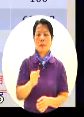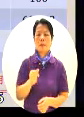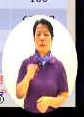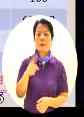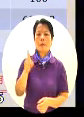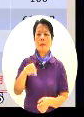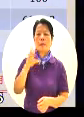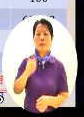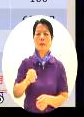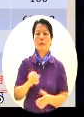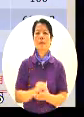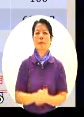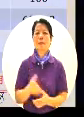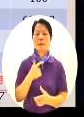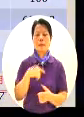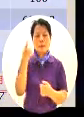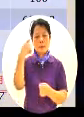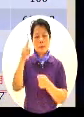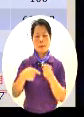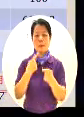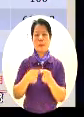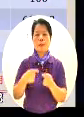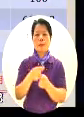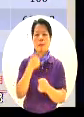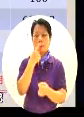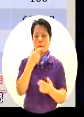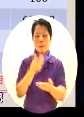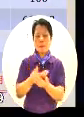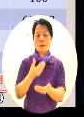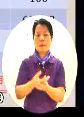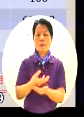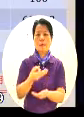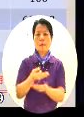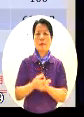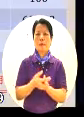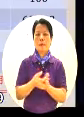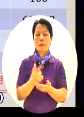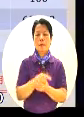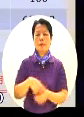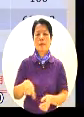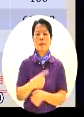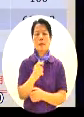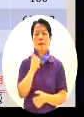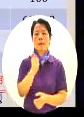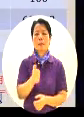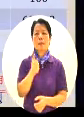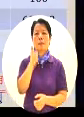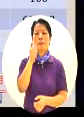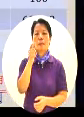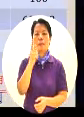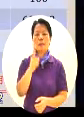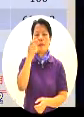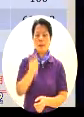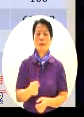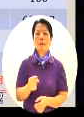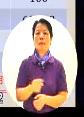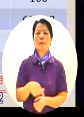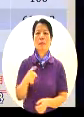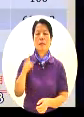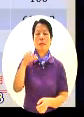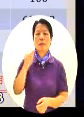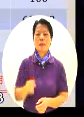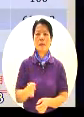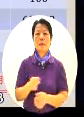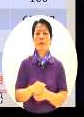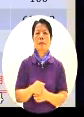以咱每年都哈咱举债的额度是151亿1000万哈，那台北市